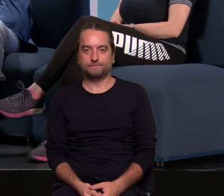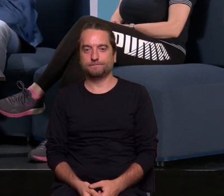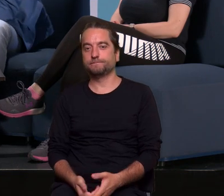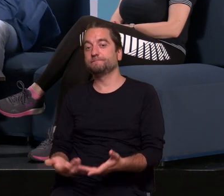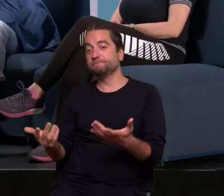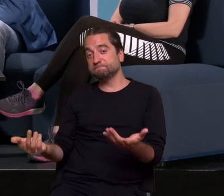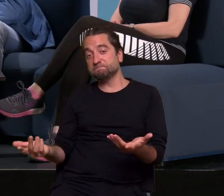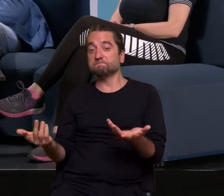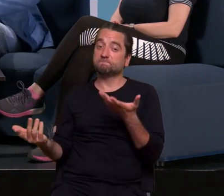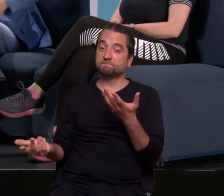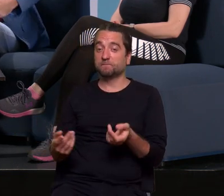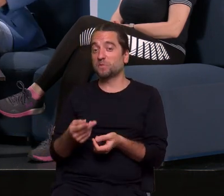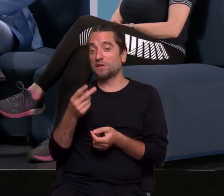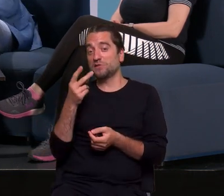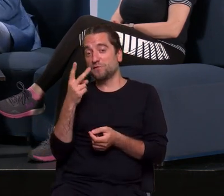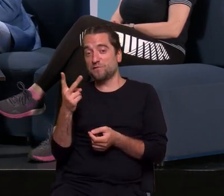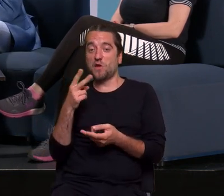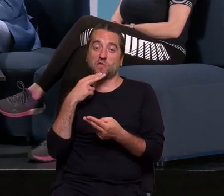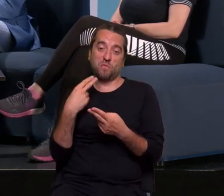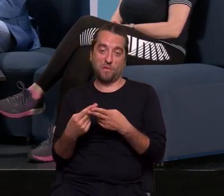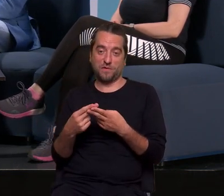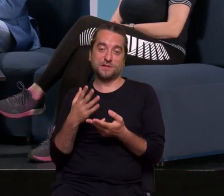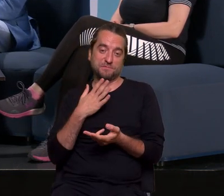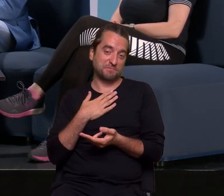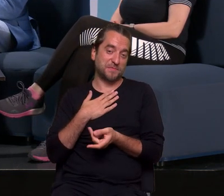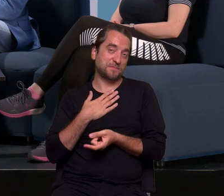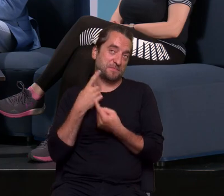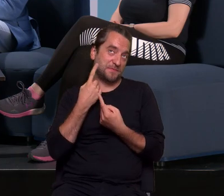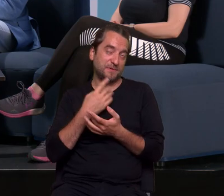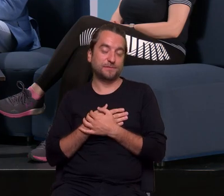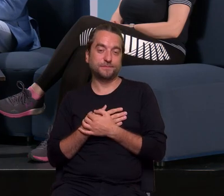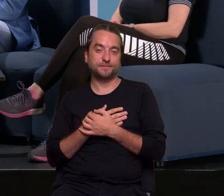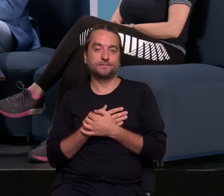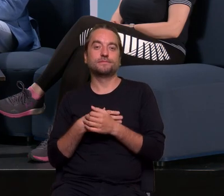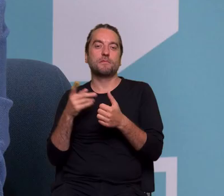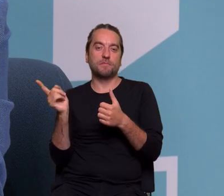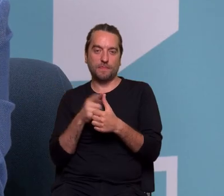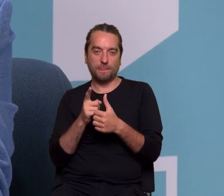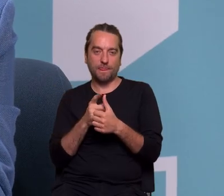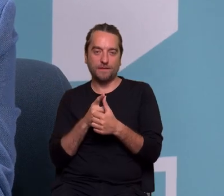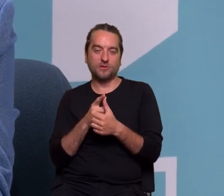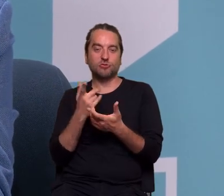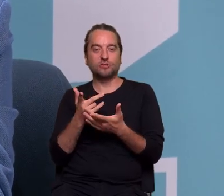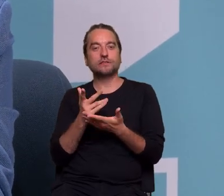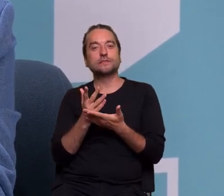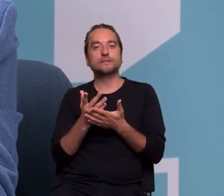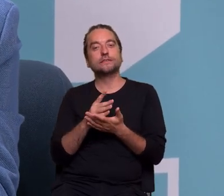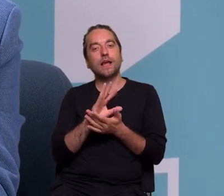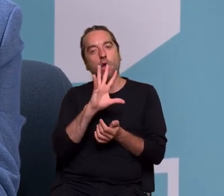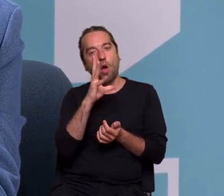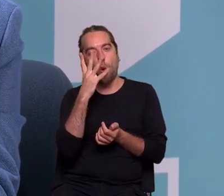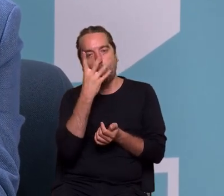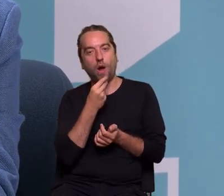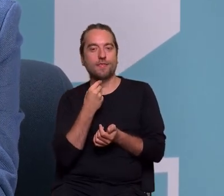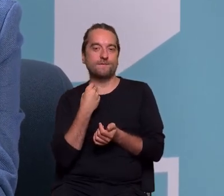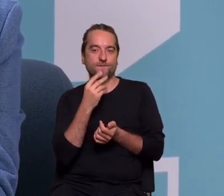To znaczy, myślę, że są dwie możliwe odpowiedzi. Znaczy, jakby, bo jest kwestia estetyczna, to znaczy tego, jakby co